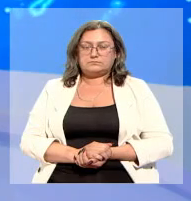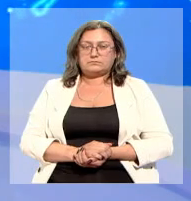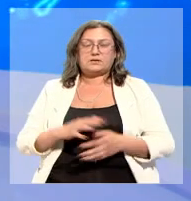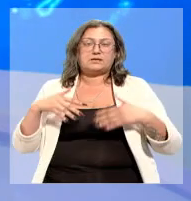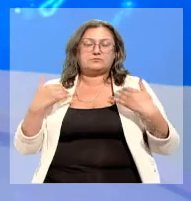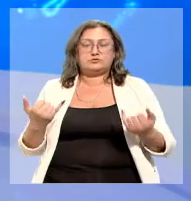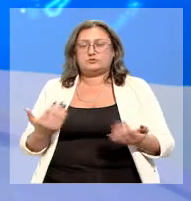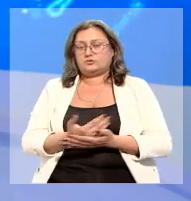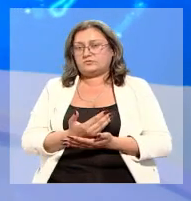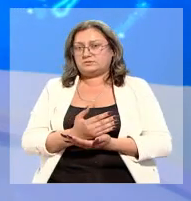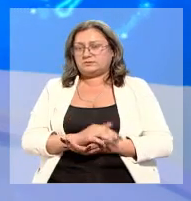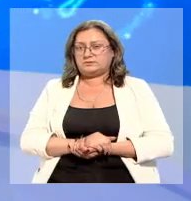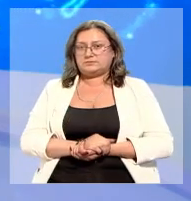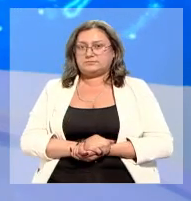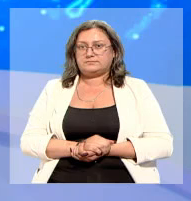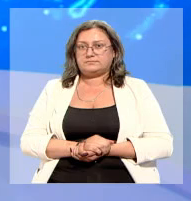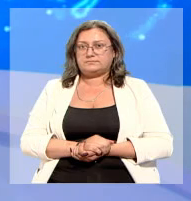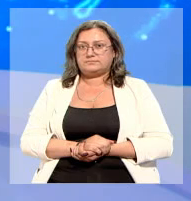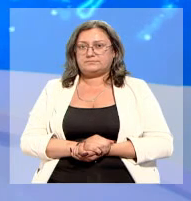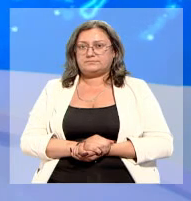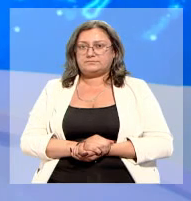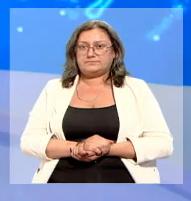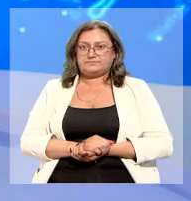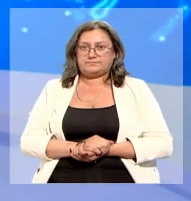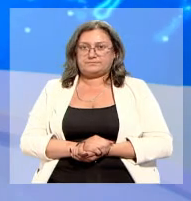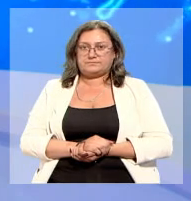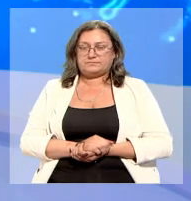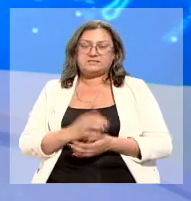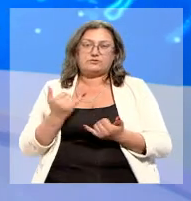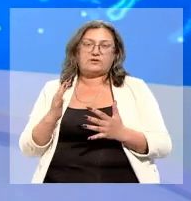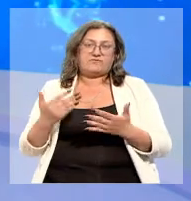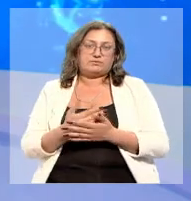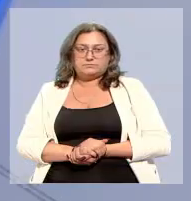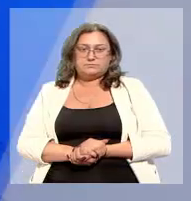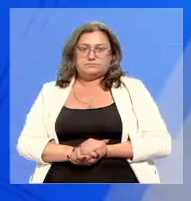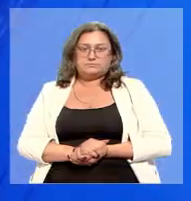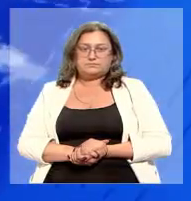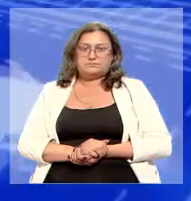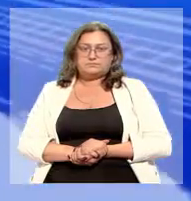Здравствуйте, в эфире новости, в студии Тамирис Респаева. Сурдоперевод Оксана Отечка. И сегодня в выпуске.